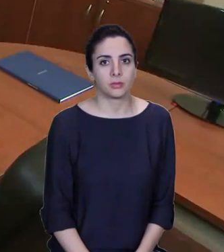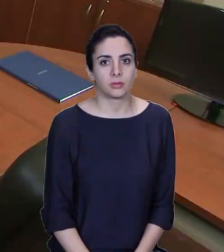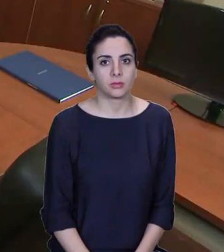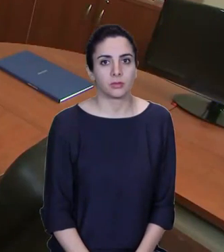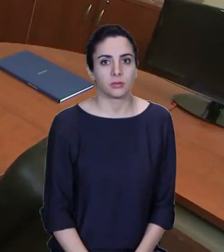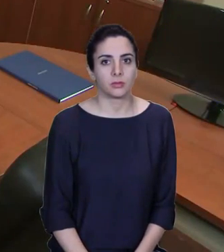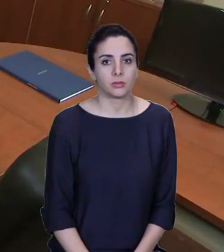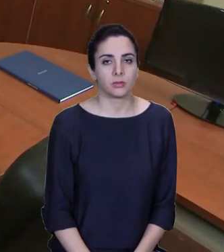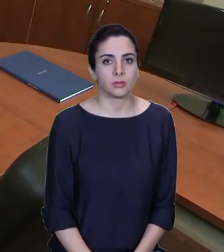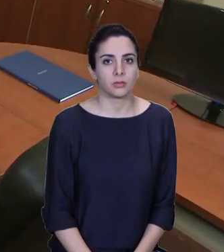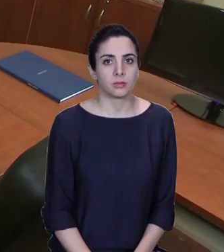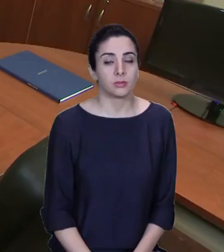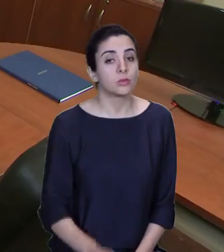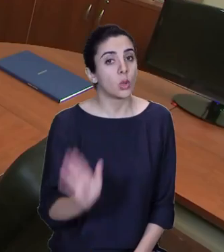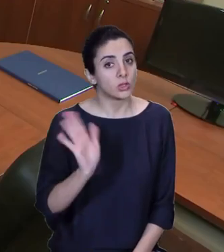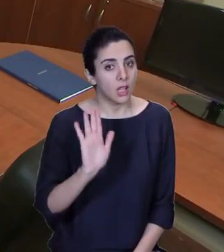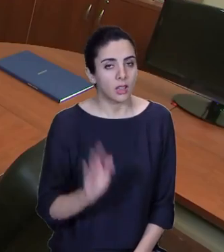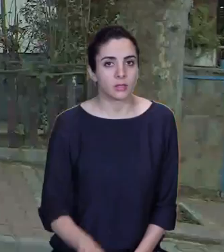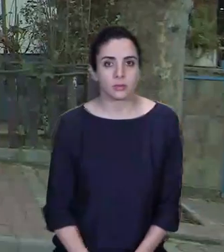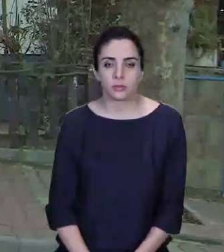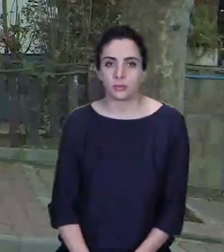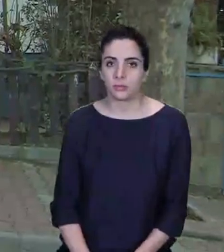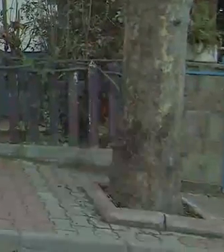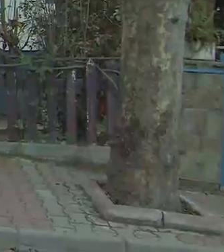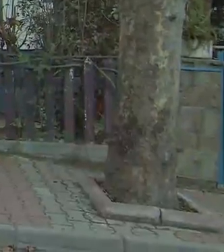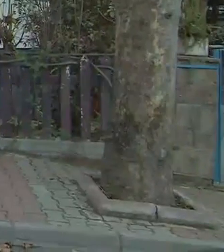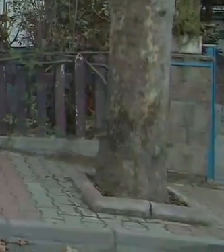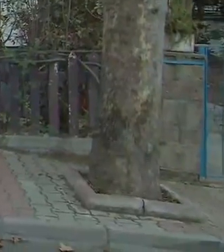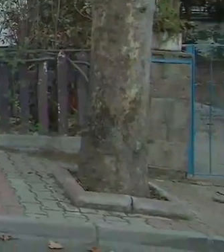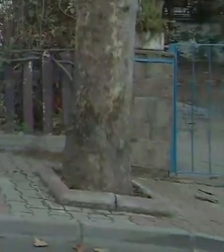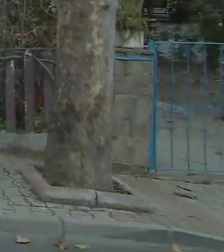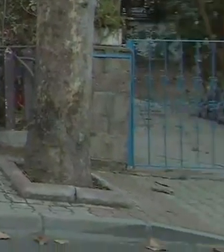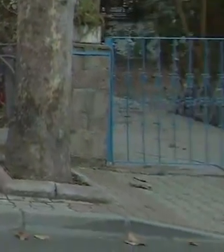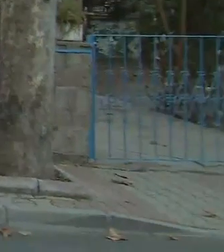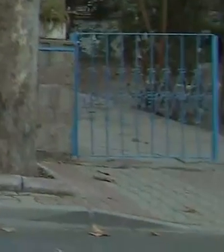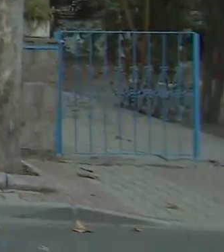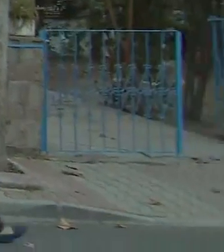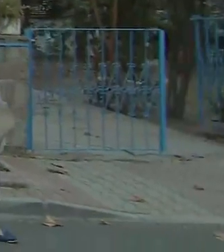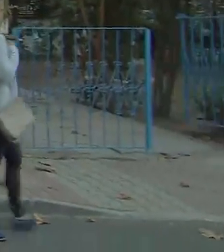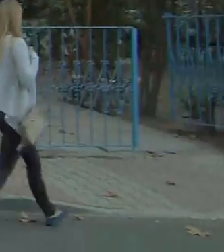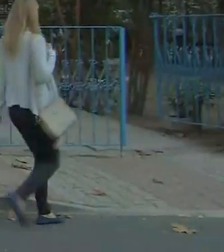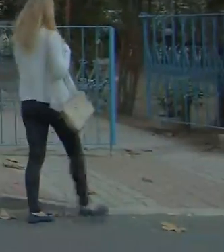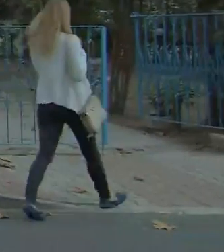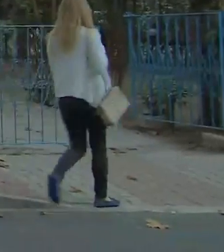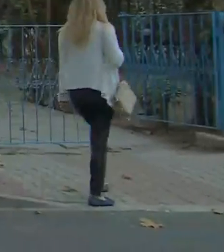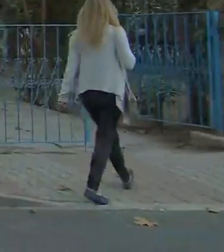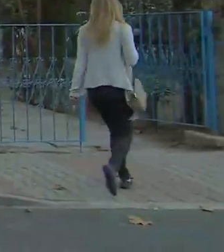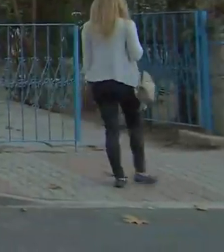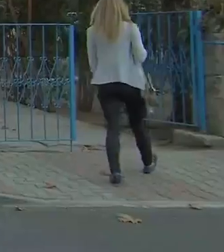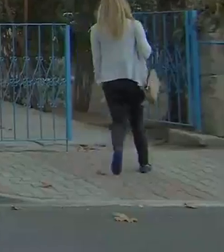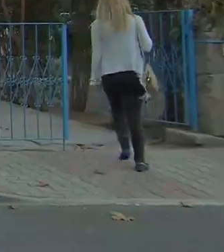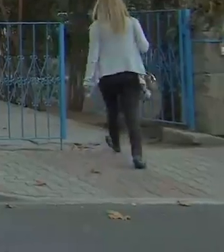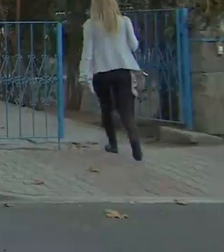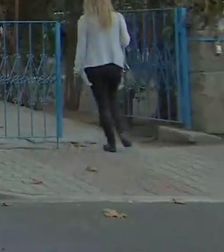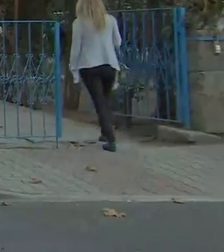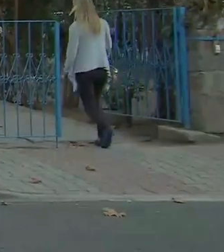Çantasını aldı. Hoşça kalın. Sokak tarafından Sevim'in evi. Funda eve yürüyor. Çantası kolunda asılı. Sarı